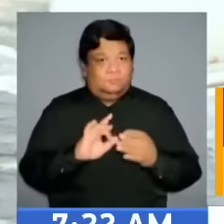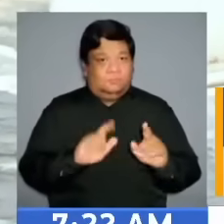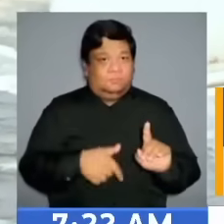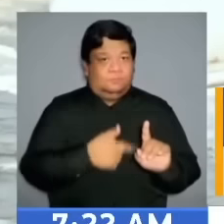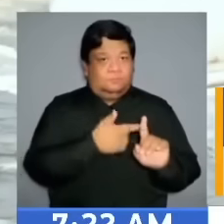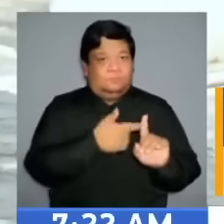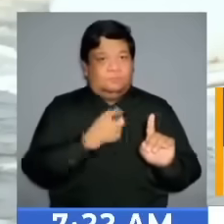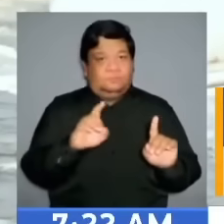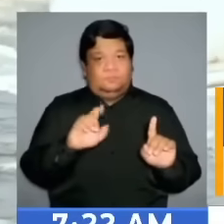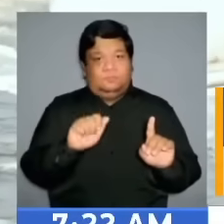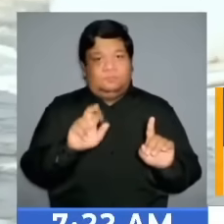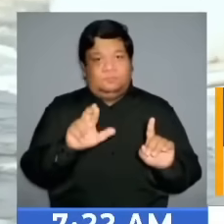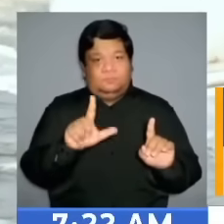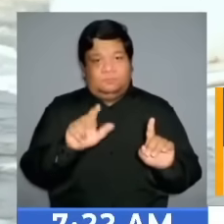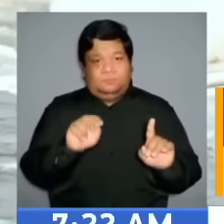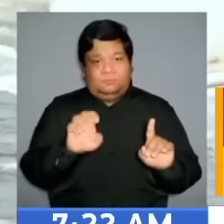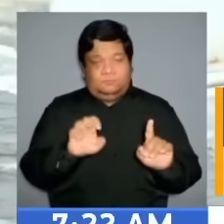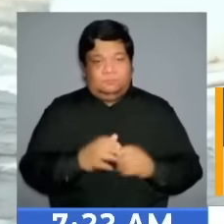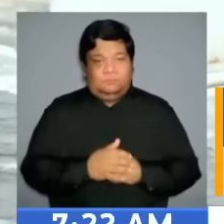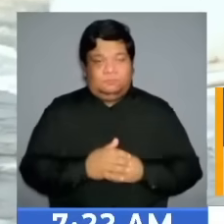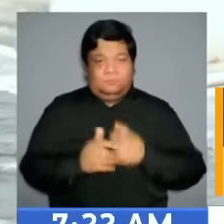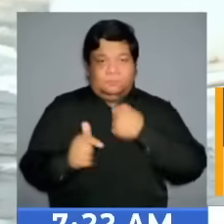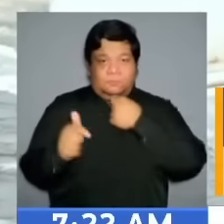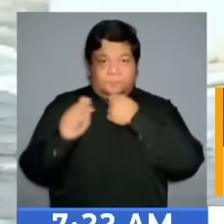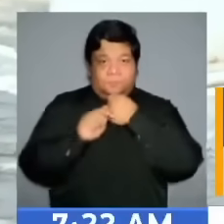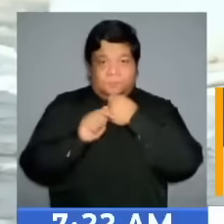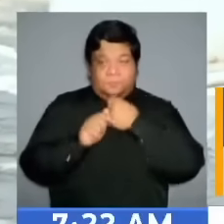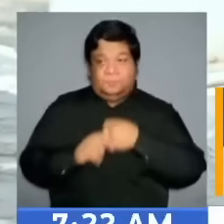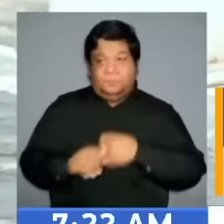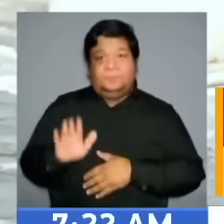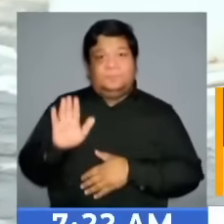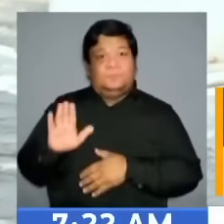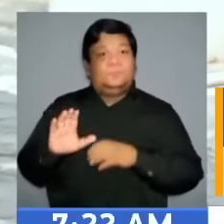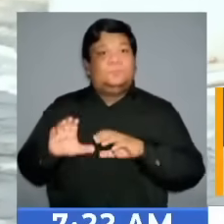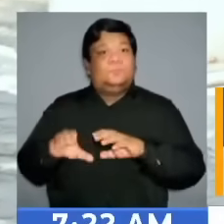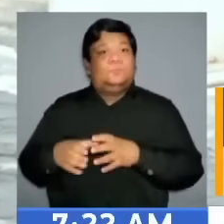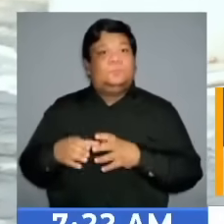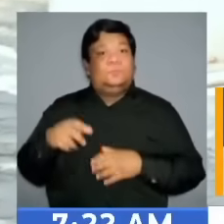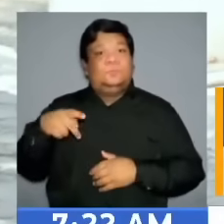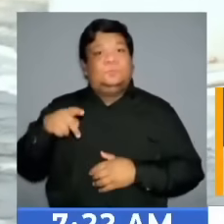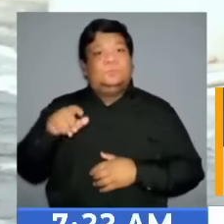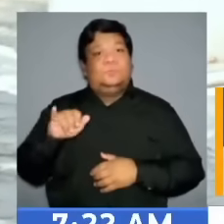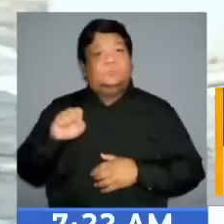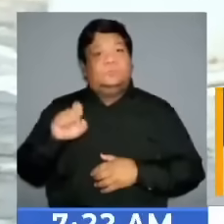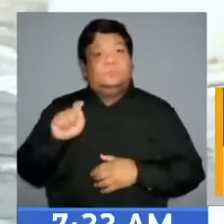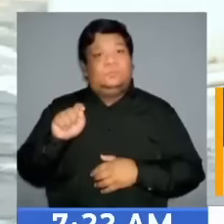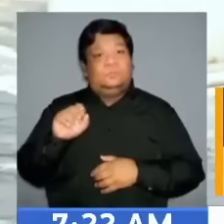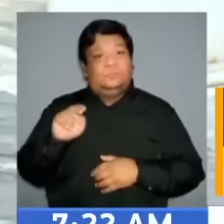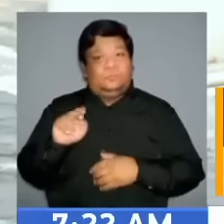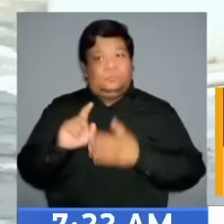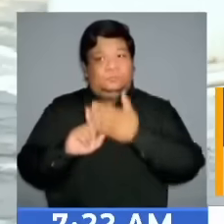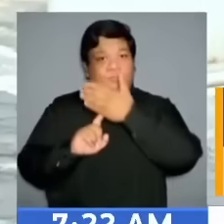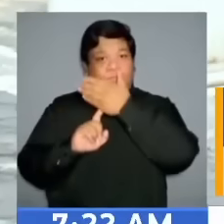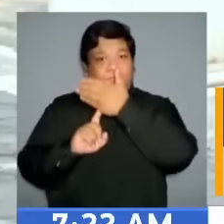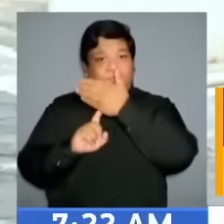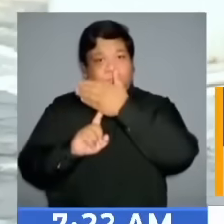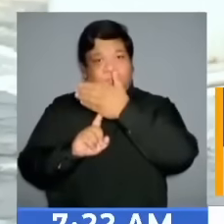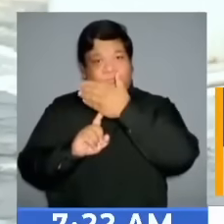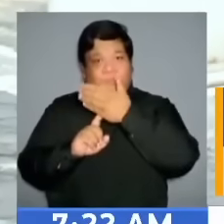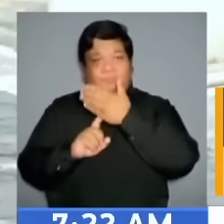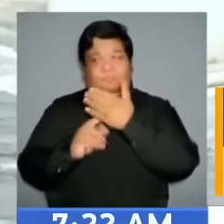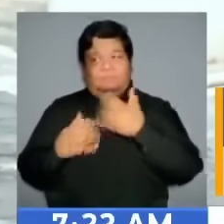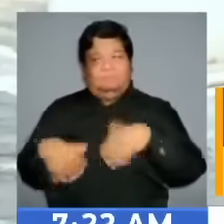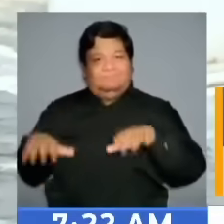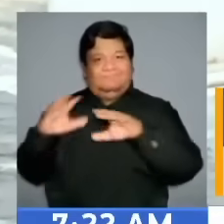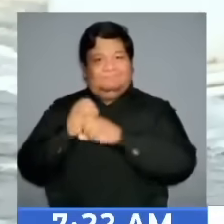Igan, matatapos na yung transport strike ng grupong Piston ngayong araw, pero hindi pa natatapos yung pangamba ng maraming tsuper sa kahihinat